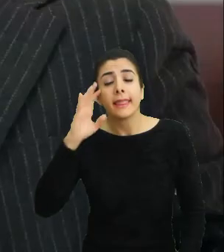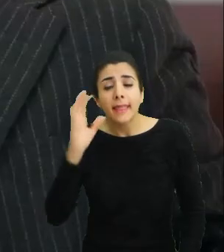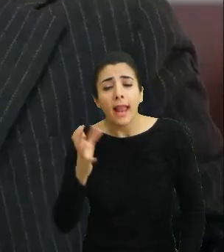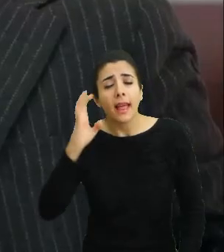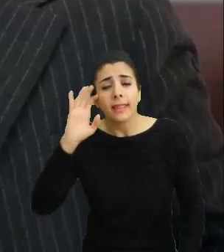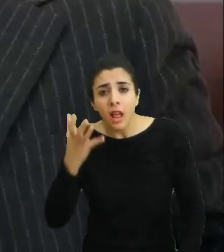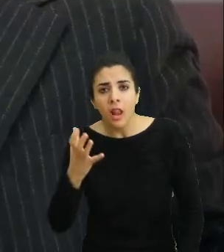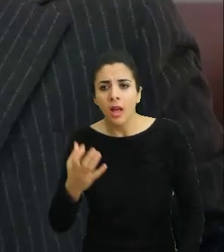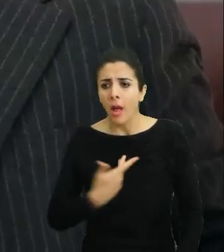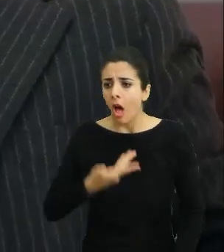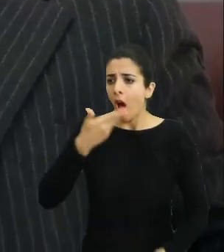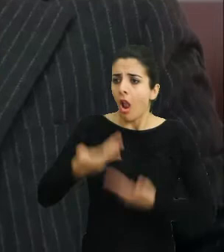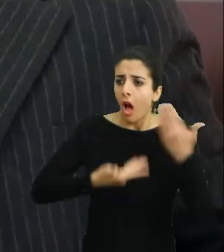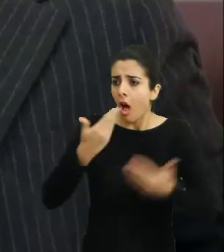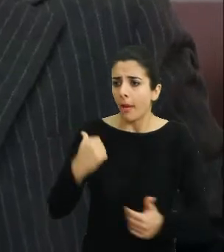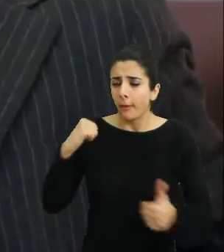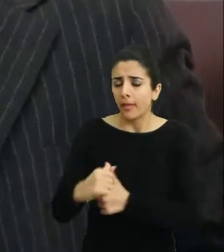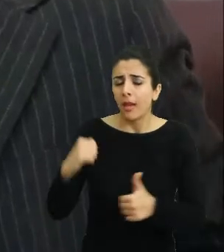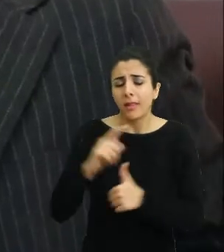Dellenip dellenip beni dillendirme be.